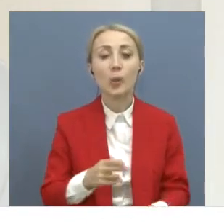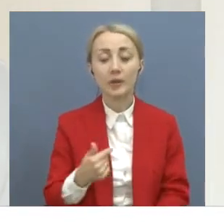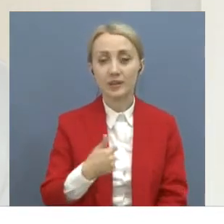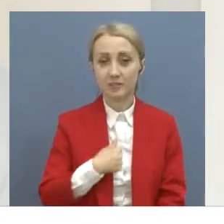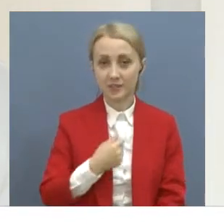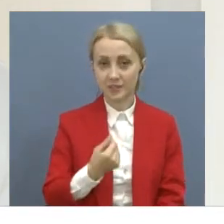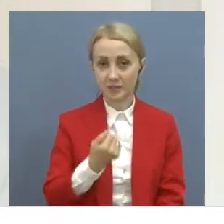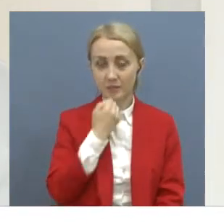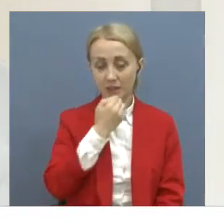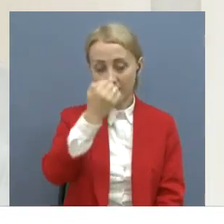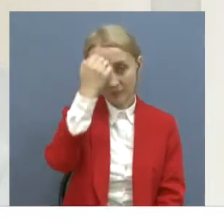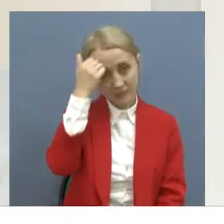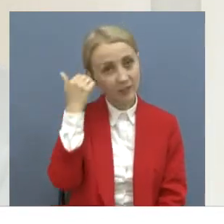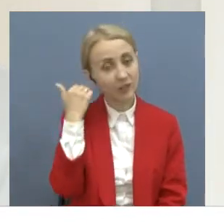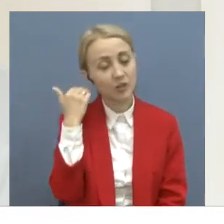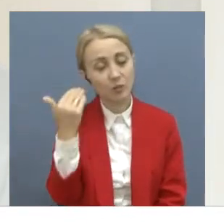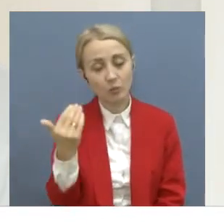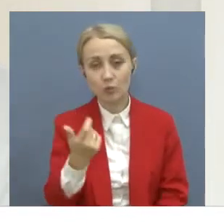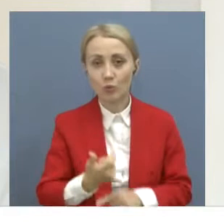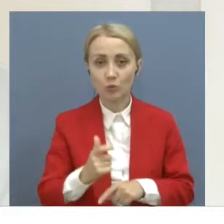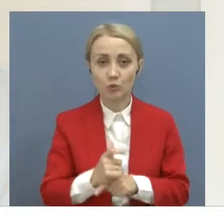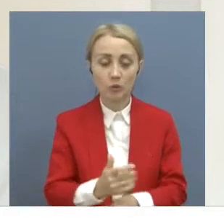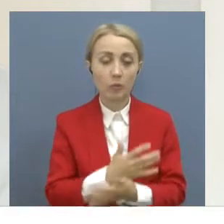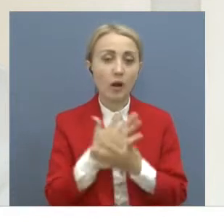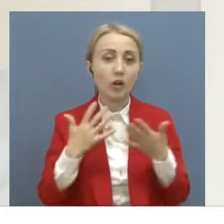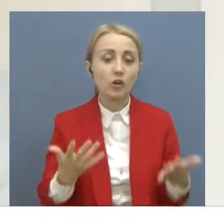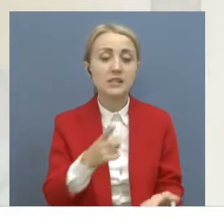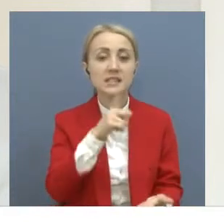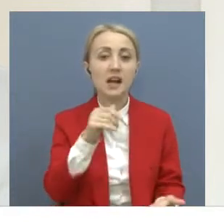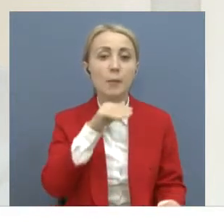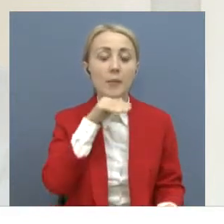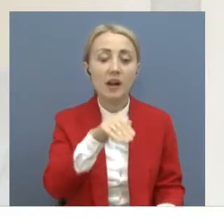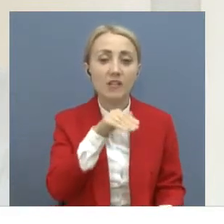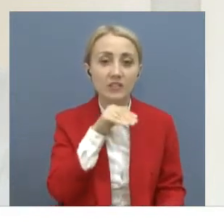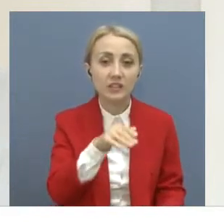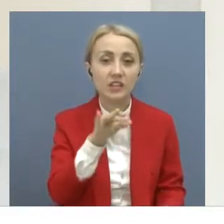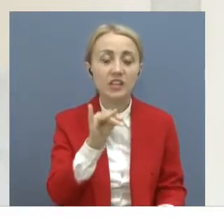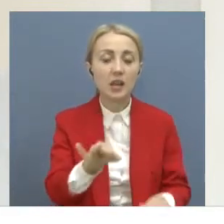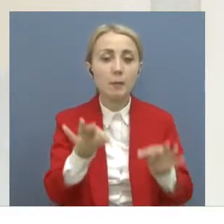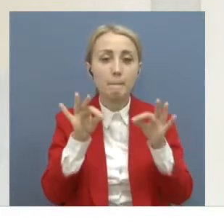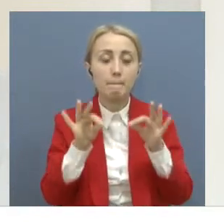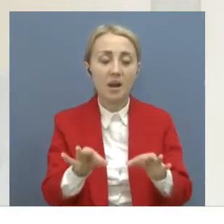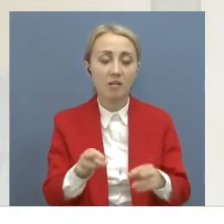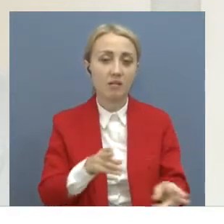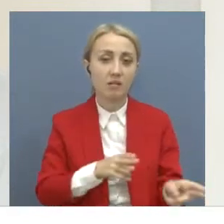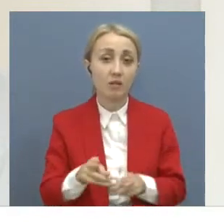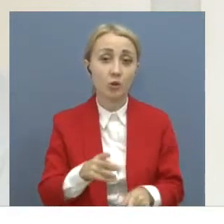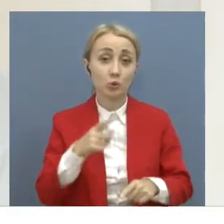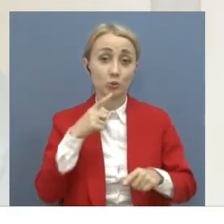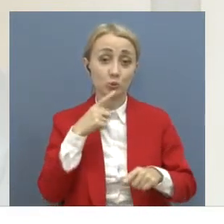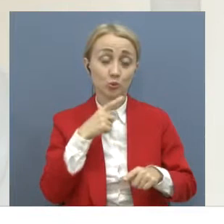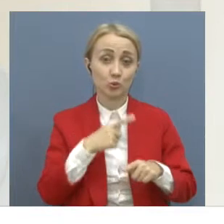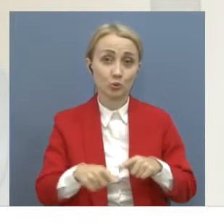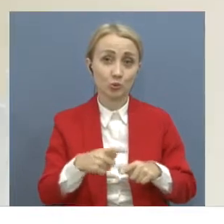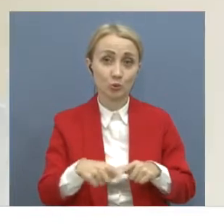мауымды, жақсы. Осы бір екі күнде үйге шығарамыз деген хабар бар. Сол енді шығамын үйге.